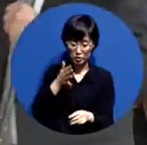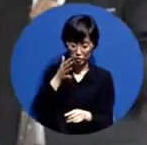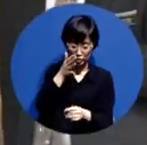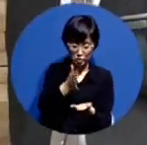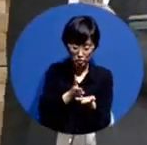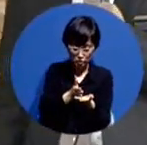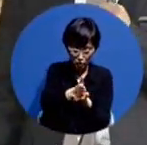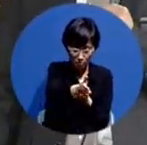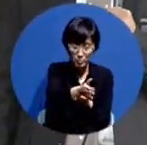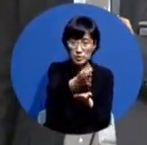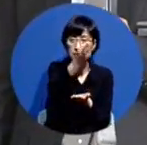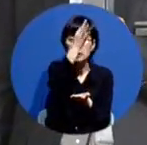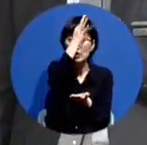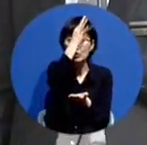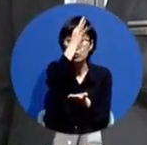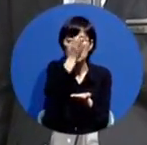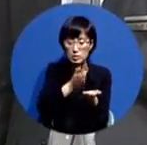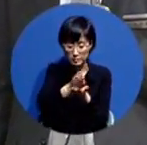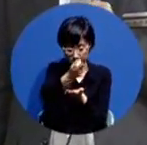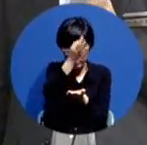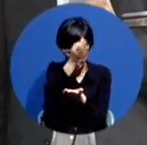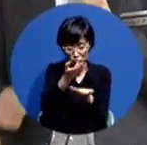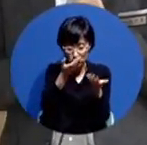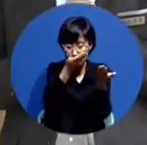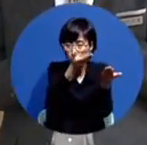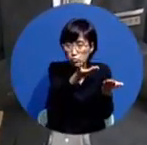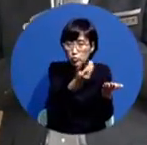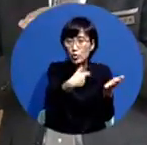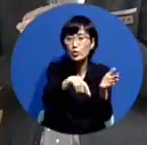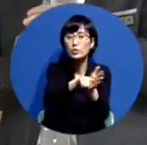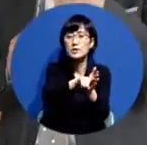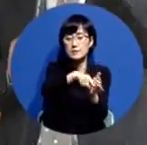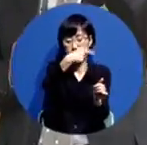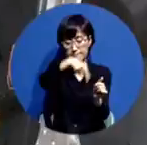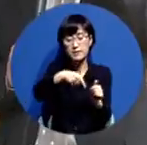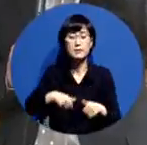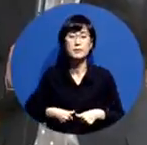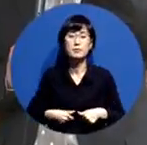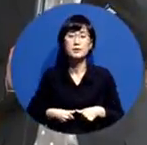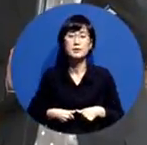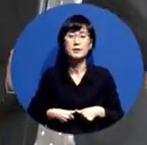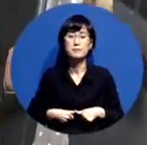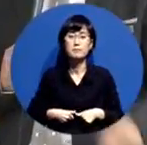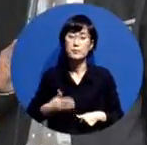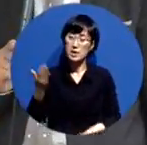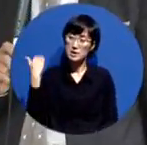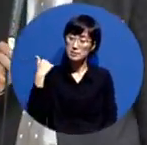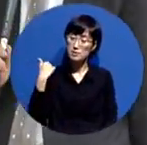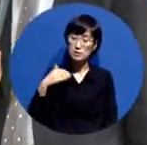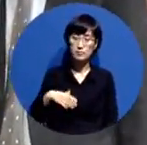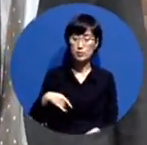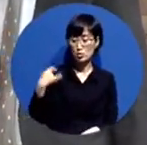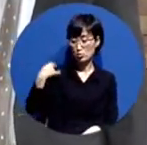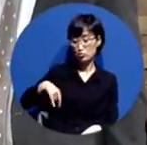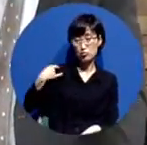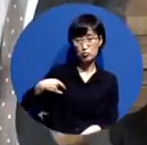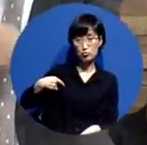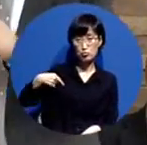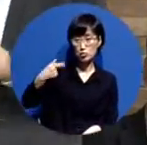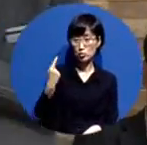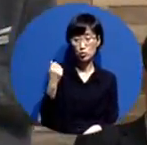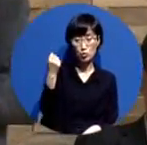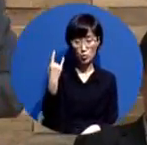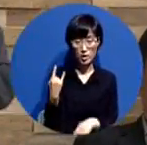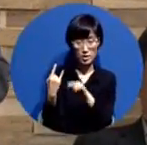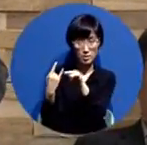门性 전문화시키자 让他们有这个专门化 지난주에제가중국에우리노예가있어서중국에갔다왔습니다 上一周我去了那